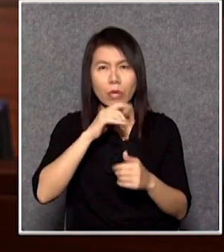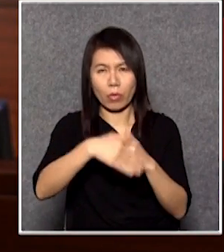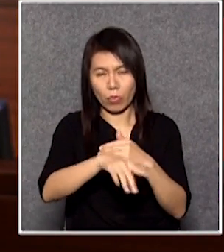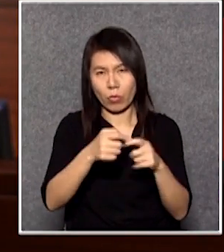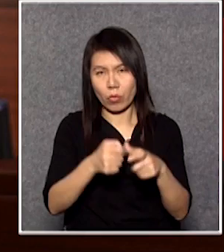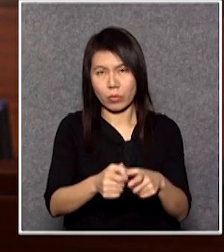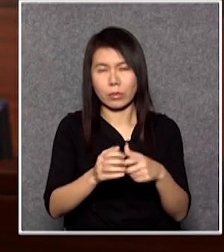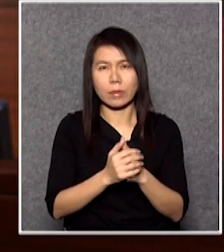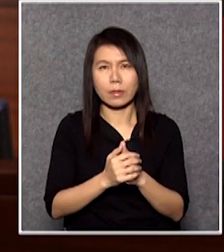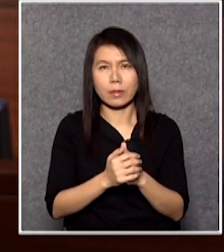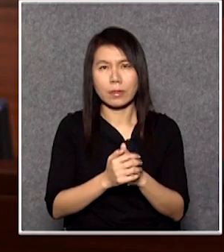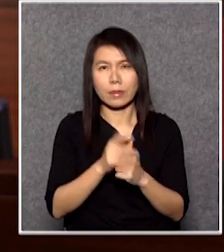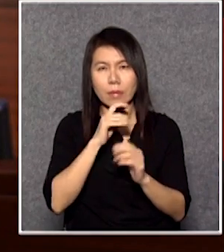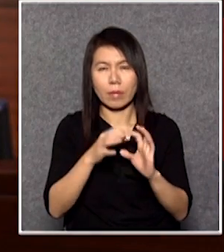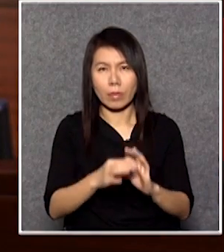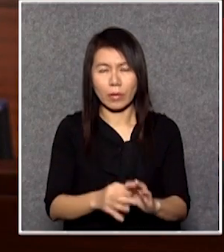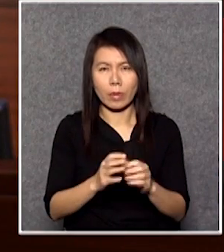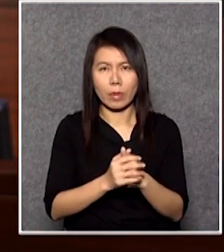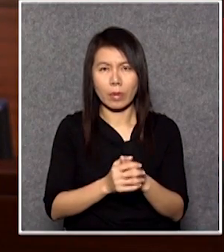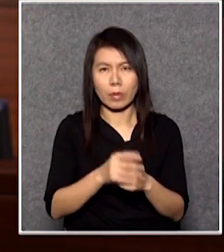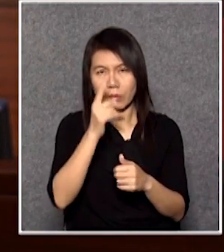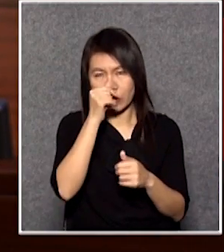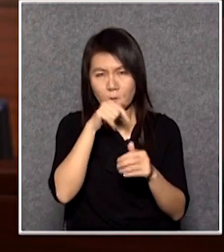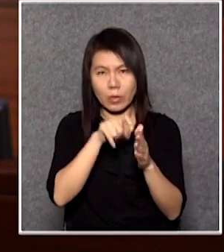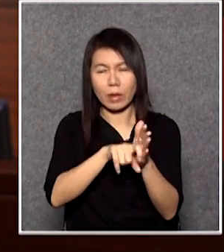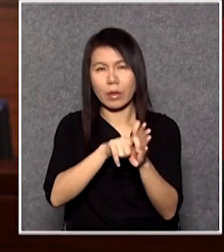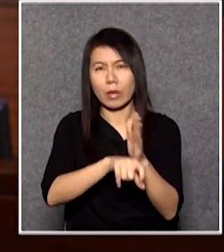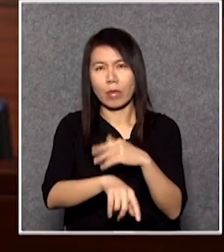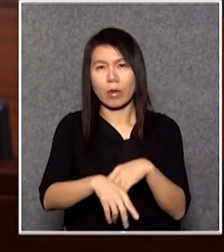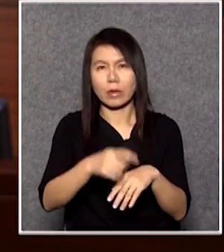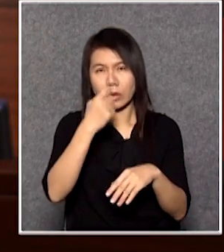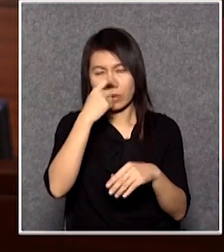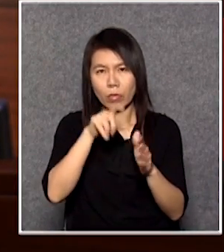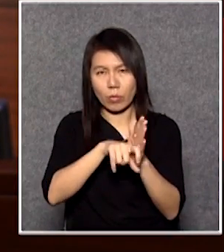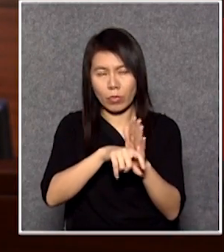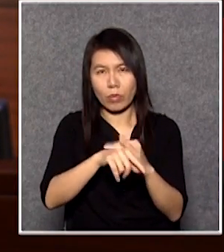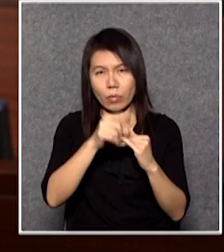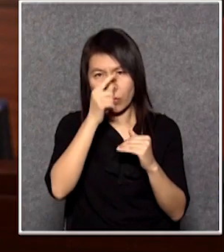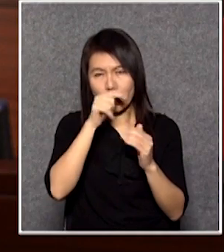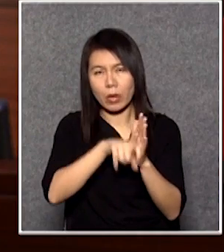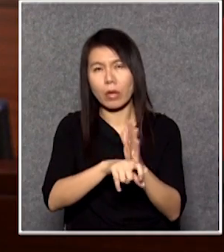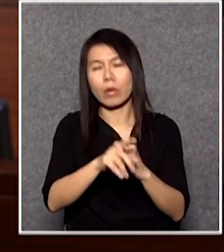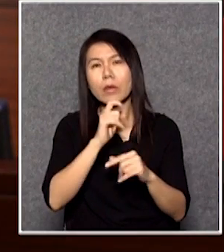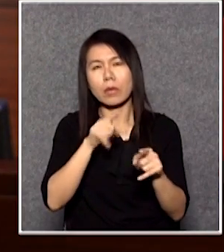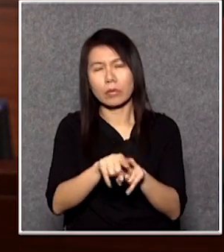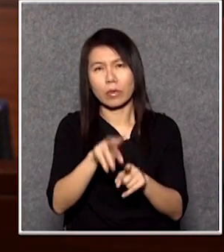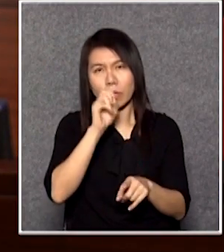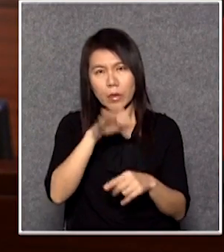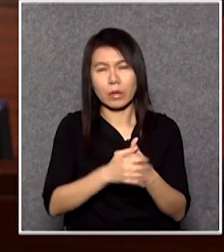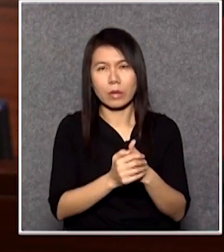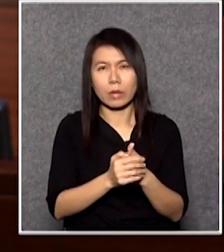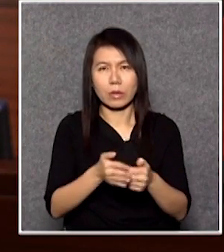及。佢話咩？蘇格蘭皇家銀行係咪咁譯啊？蘇格蘭皇家銀行咁試問你，就算成立